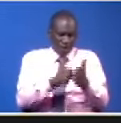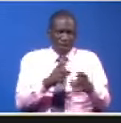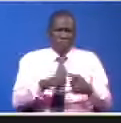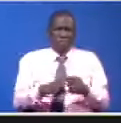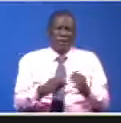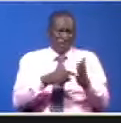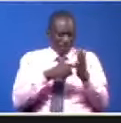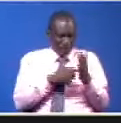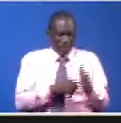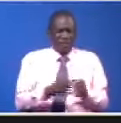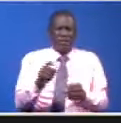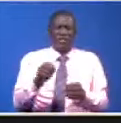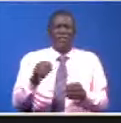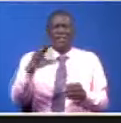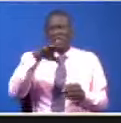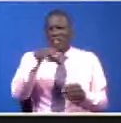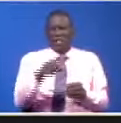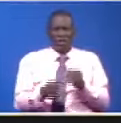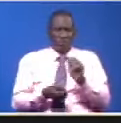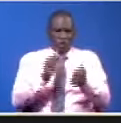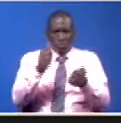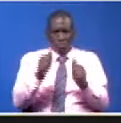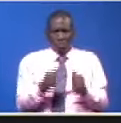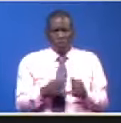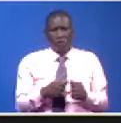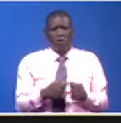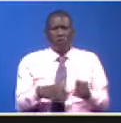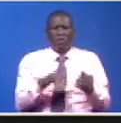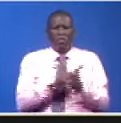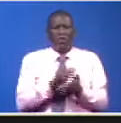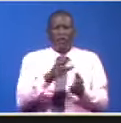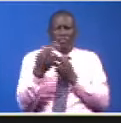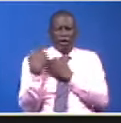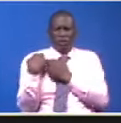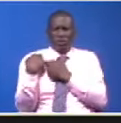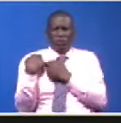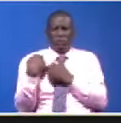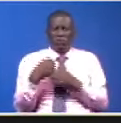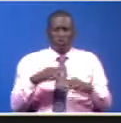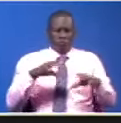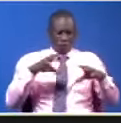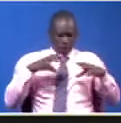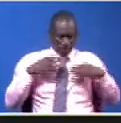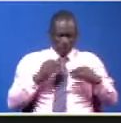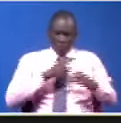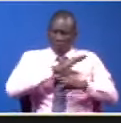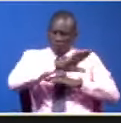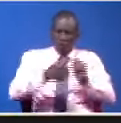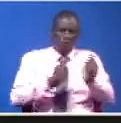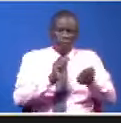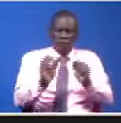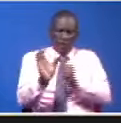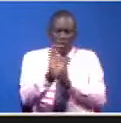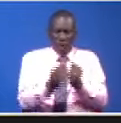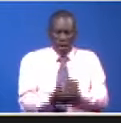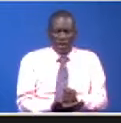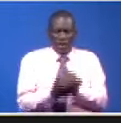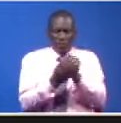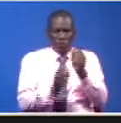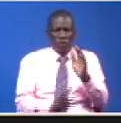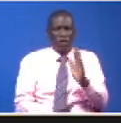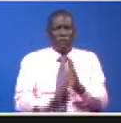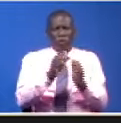wanazopiga, wanamhimiza waziri wa michezo Kipchumba Murkomen kwamba ni wajibu wake kutambua michezo yote nchini na